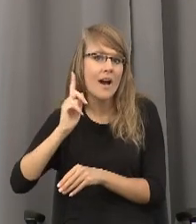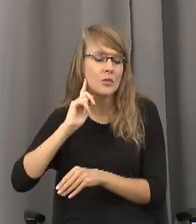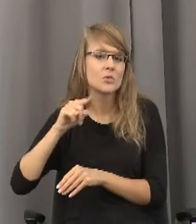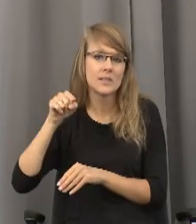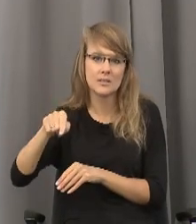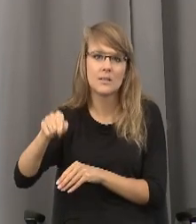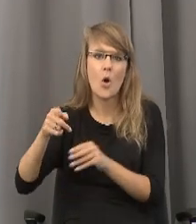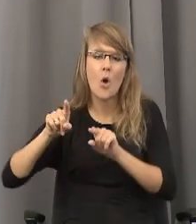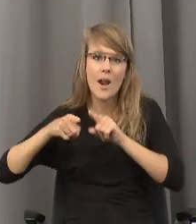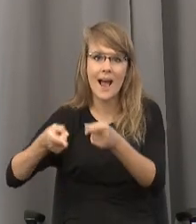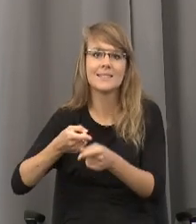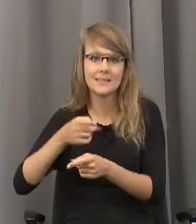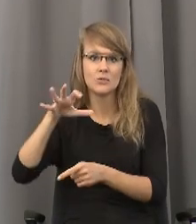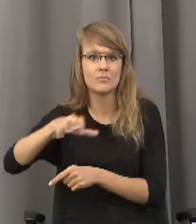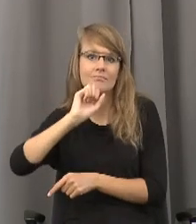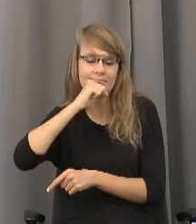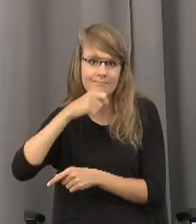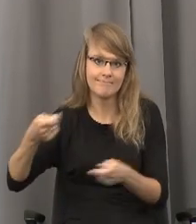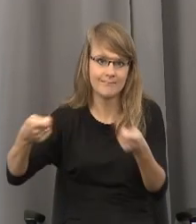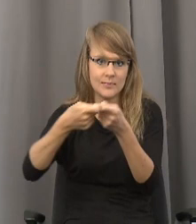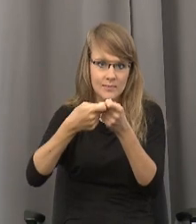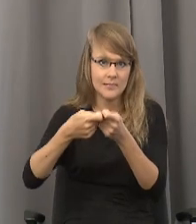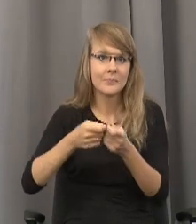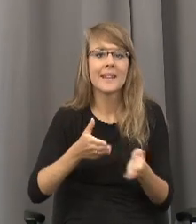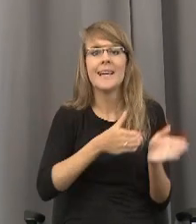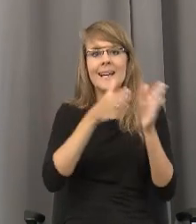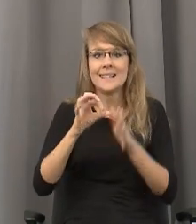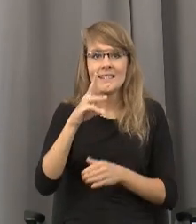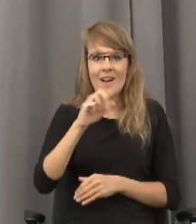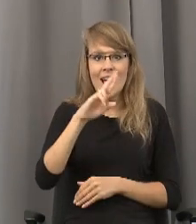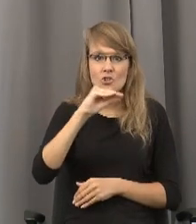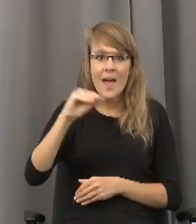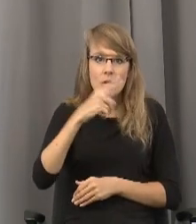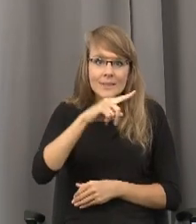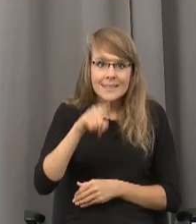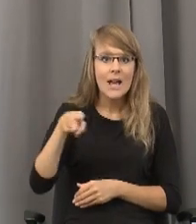organizacjami seniorskimi. W Swarzędzu Ośrodek Pomocy Społecznej